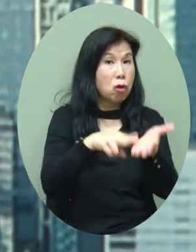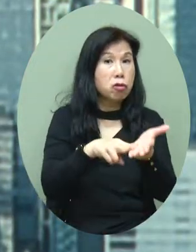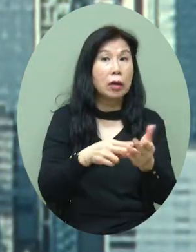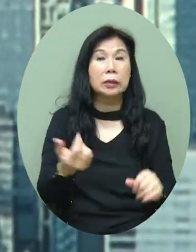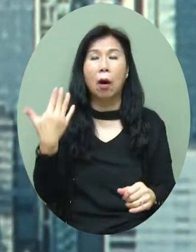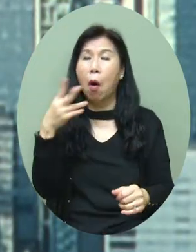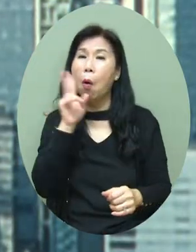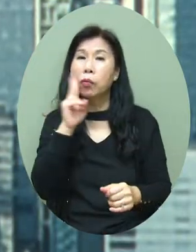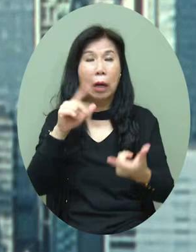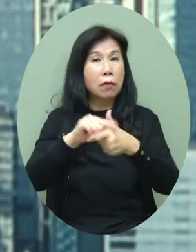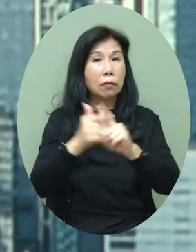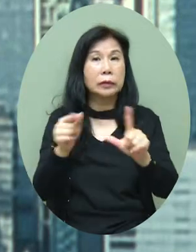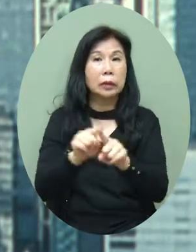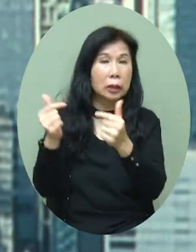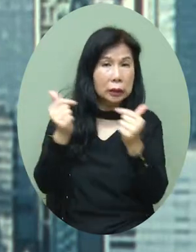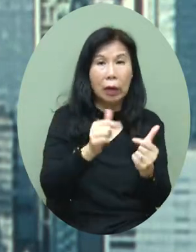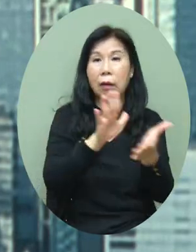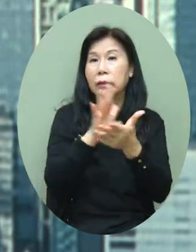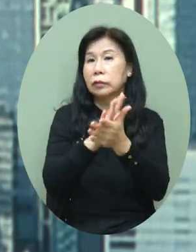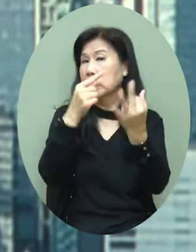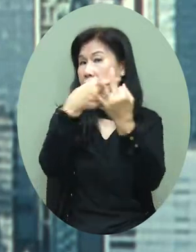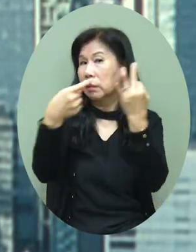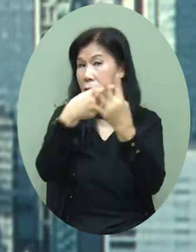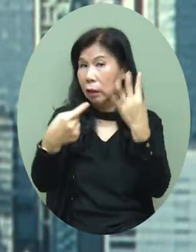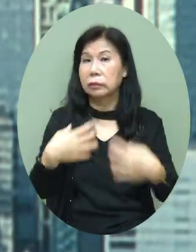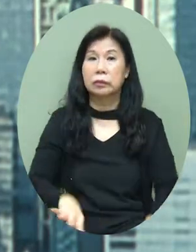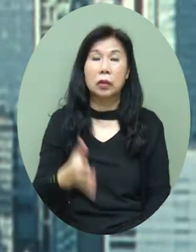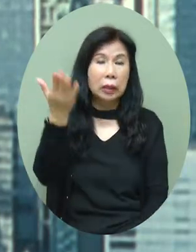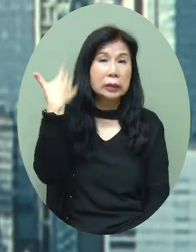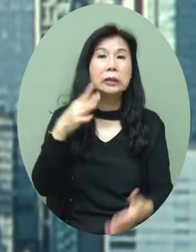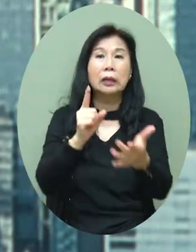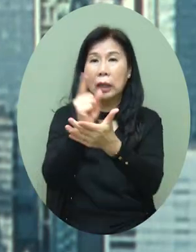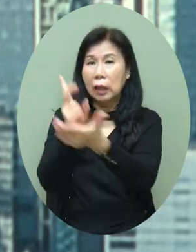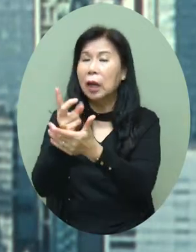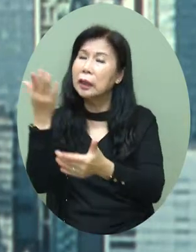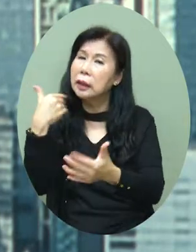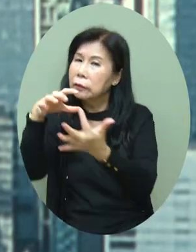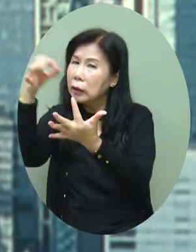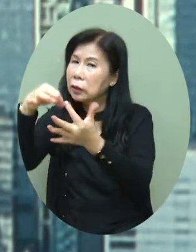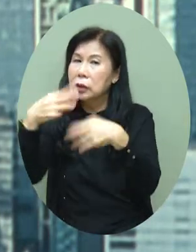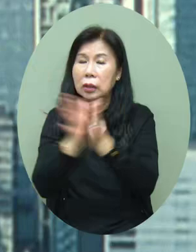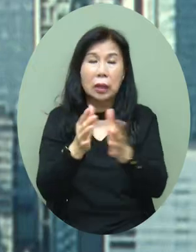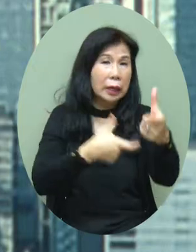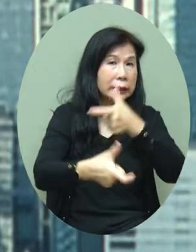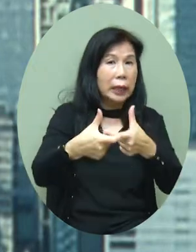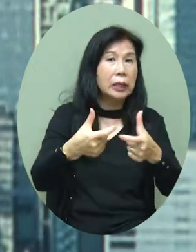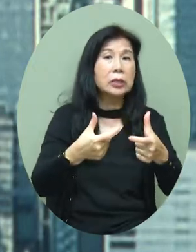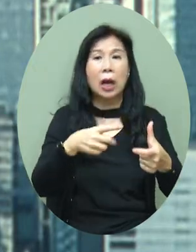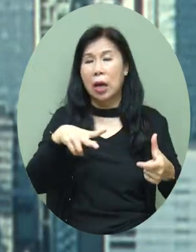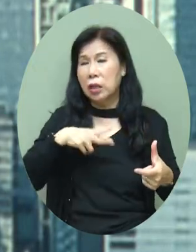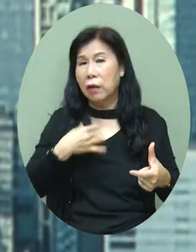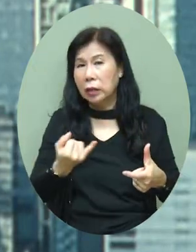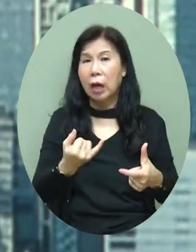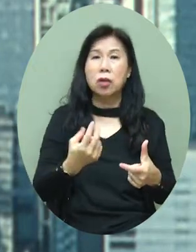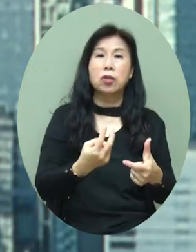行咗呢個機制咧係幾十年㗎啦。咁而過往咧亦都有年份咧係因為嗰個經濟嘅情況特殊啦，或者係因為個通